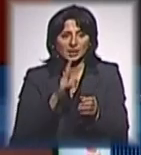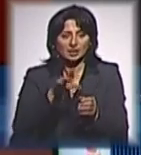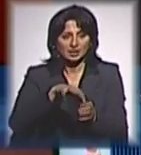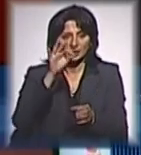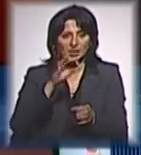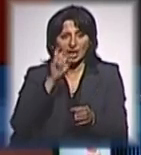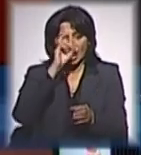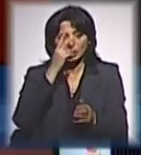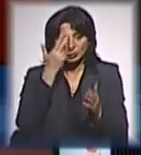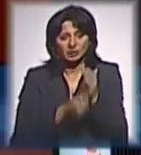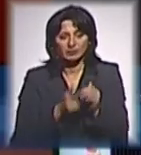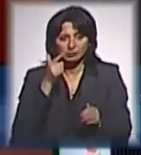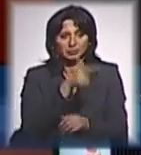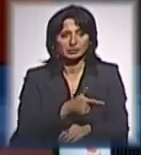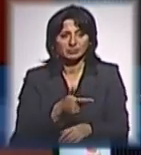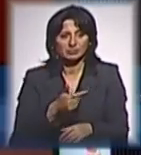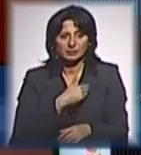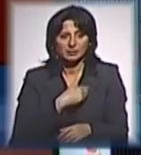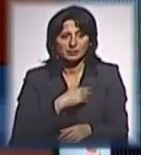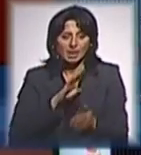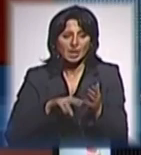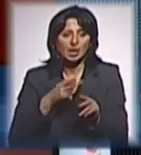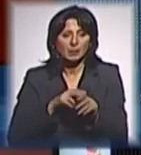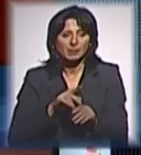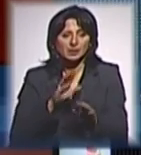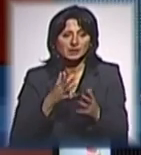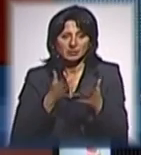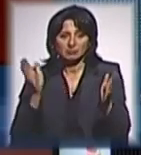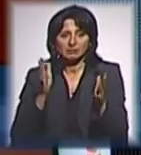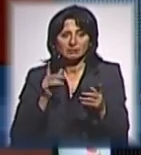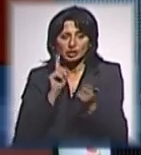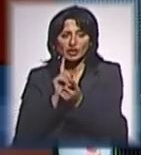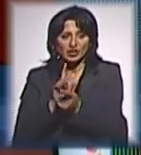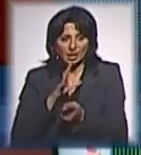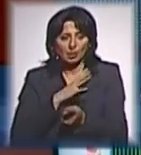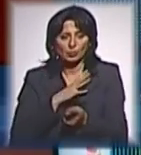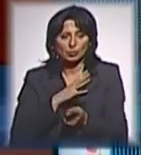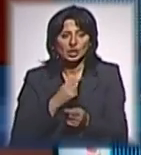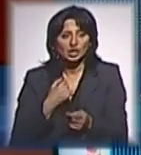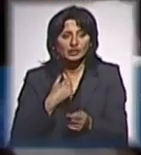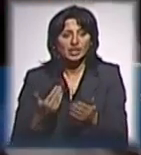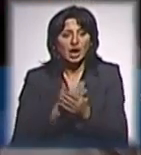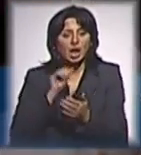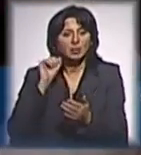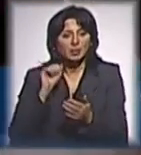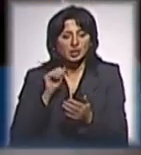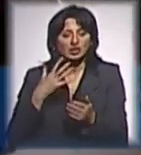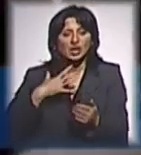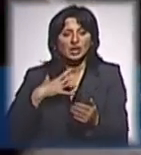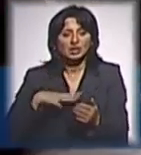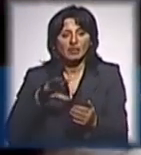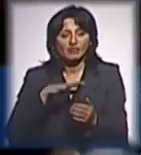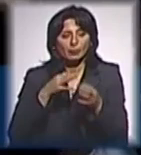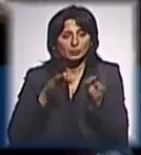არის ხელისუფლების დამარცხების პოპულარული შეხვედრა კიდე. ხო, და კიდე გარდა ამისა იყო არასაჯერო პროცესებიც. ჩვენ ახალ მემარჯვენეებს და თავისუფალ საქართველოს